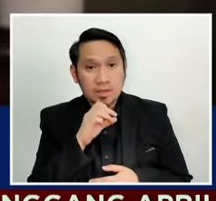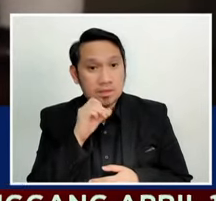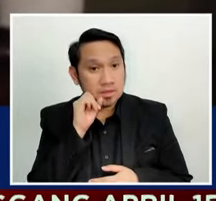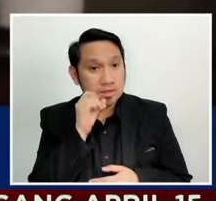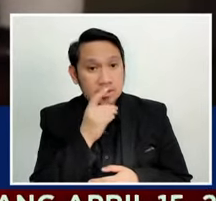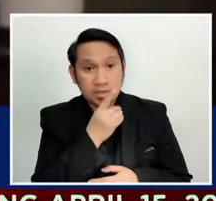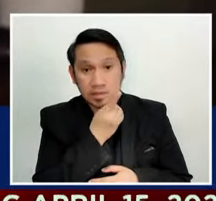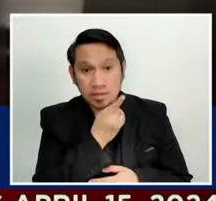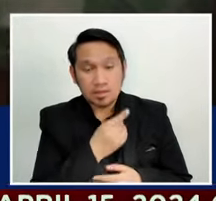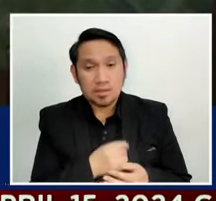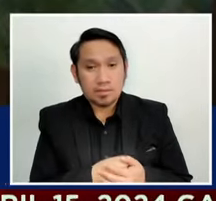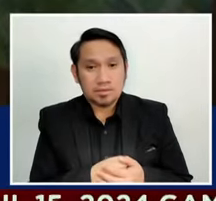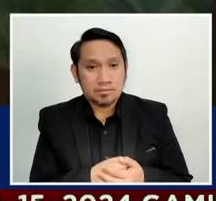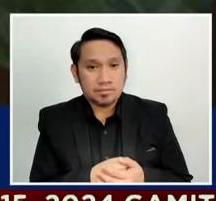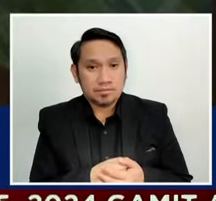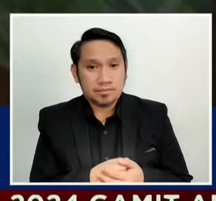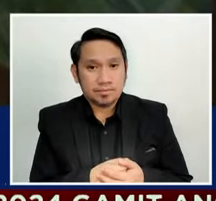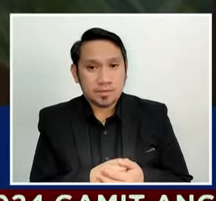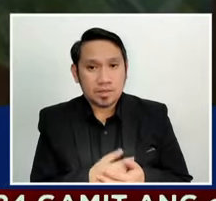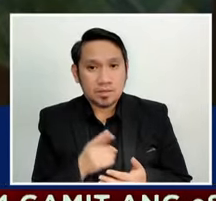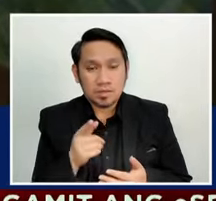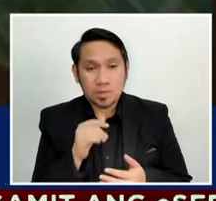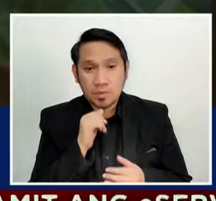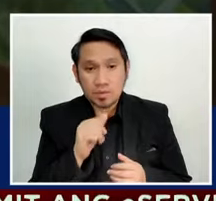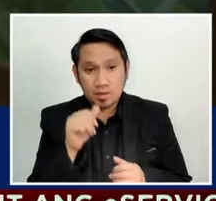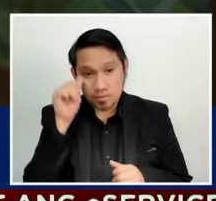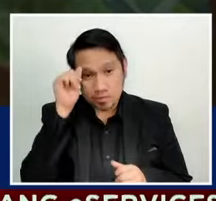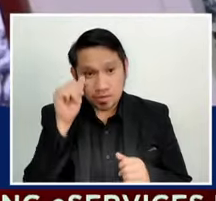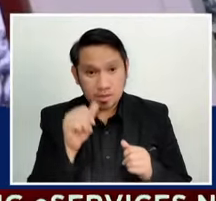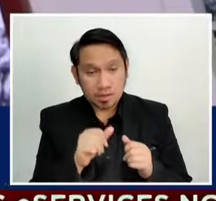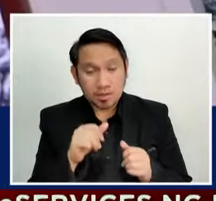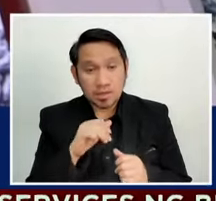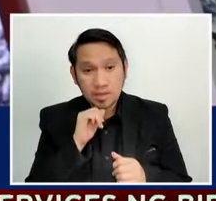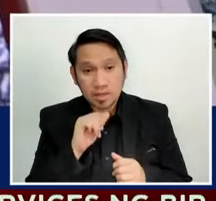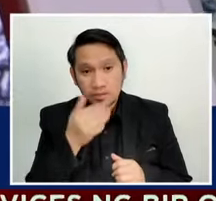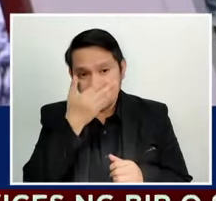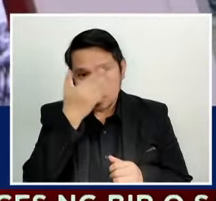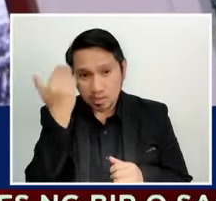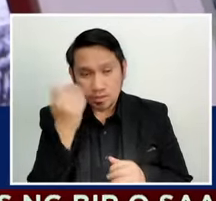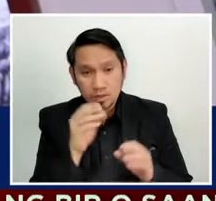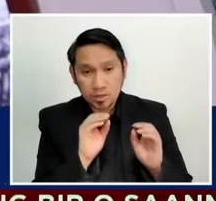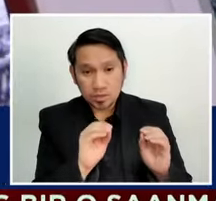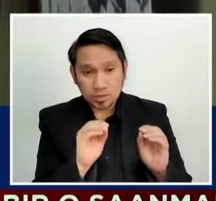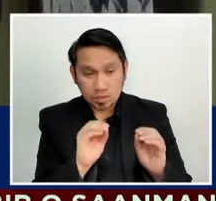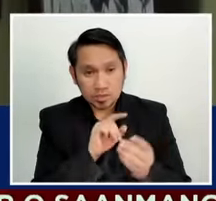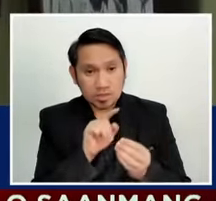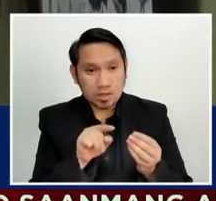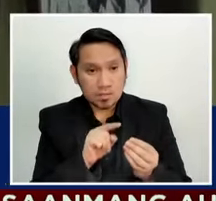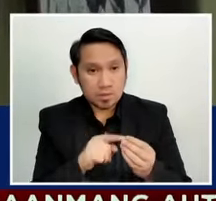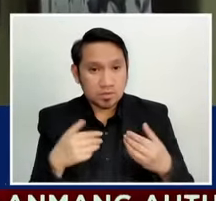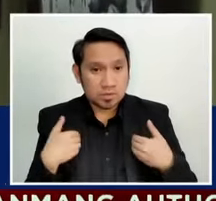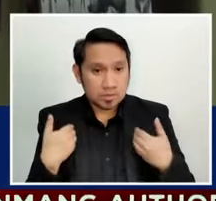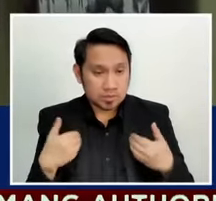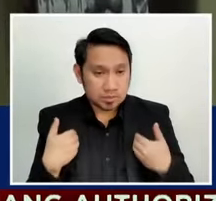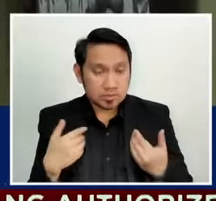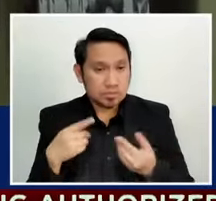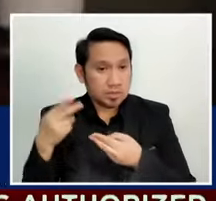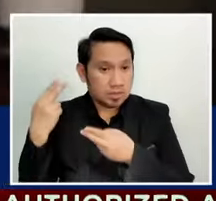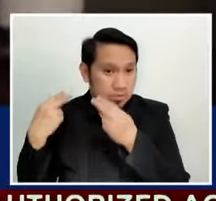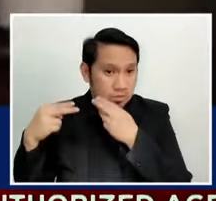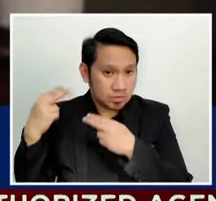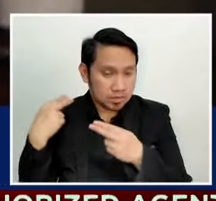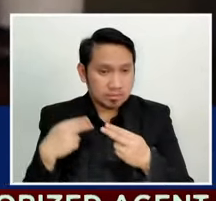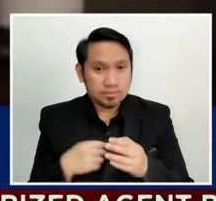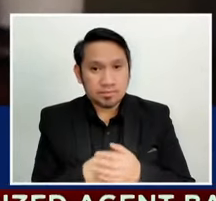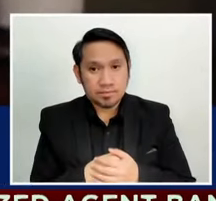Sara Duterte na hindi kaliligtaan sa mga paaralan ang pagtuturo sa mga kabataan ng yugtong ito sa kasaysayan.